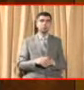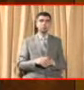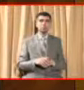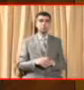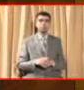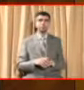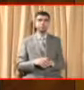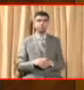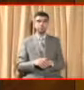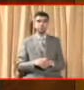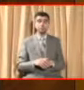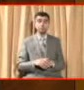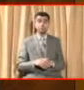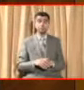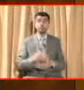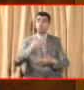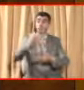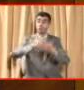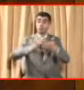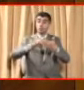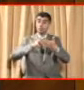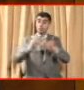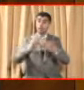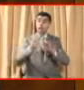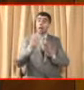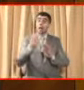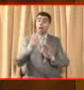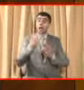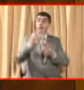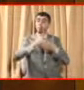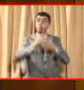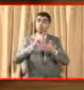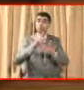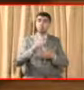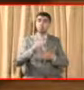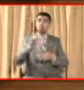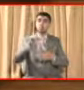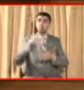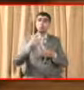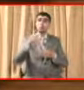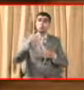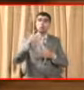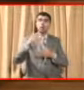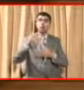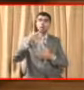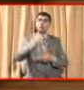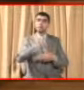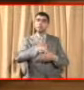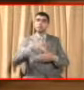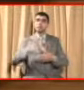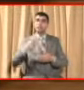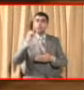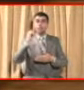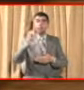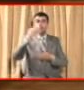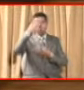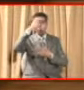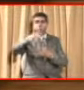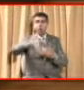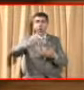بالنسبة للاتفاقية الرابعة، فهي اتفاقية ما بين المغرب والمجلس الفيدرالي السويسري بشأن التعاون